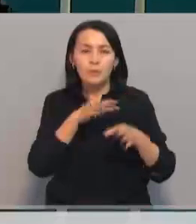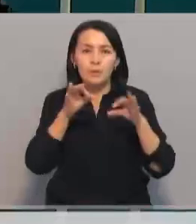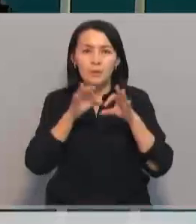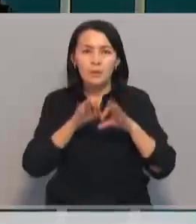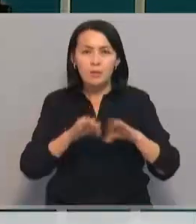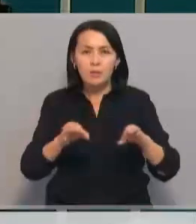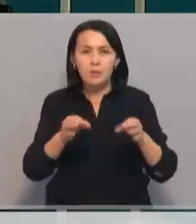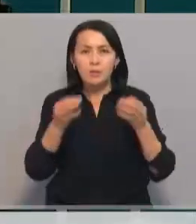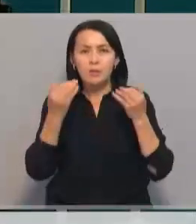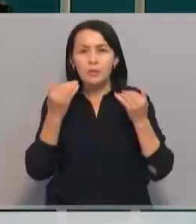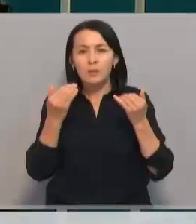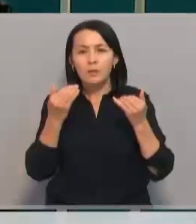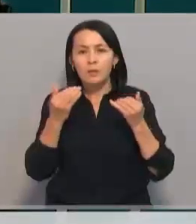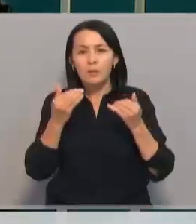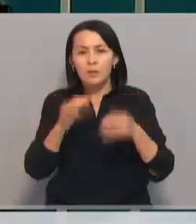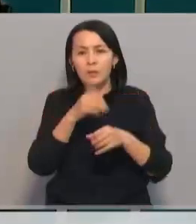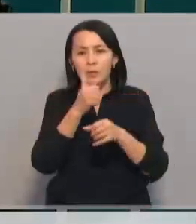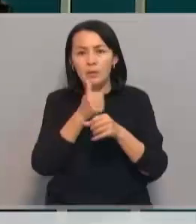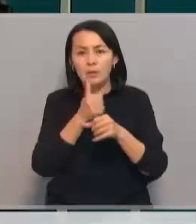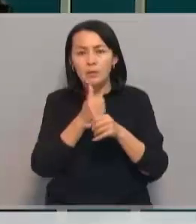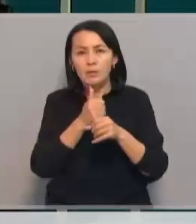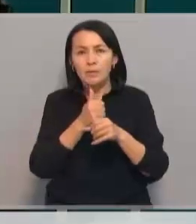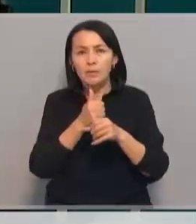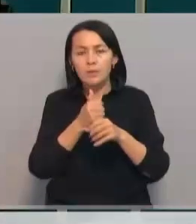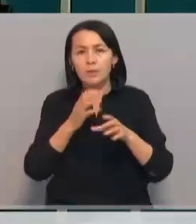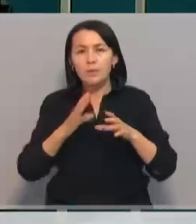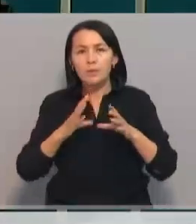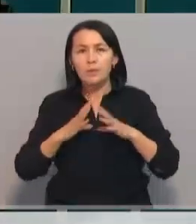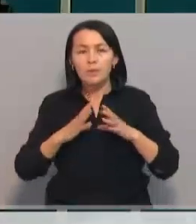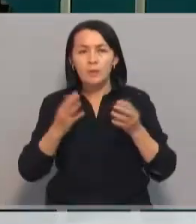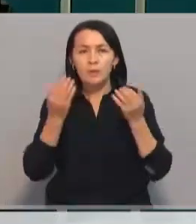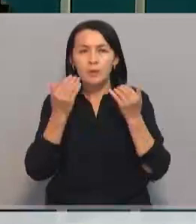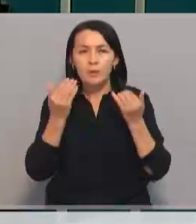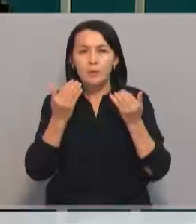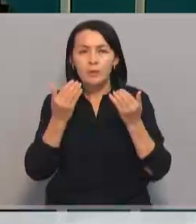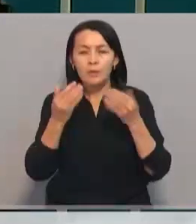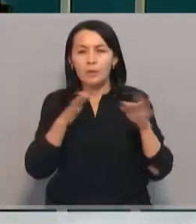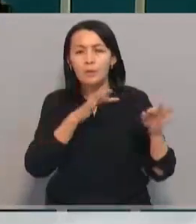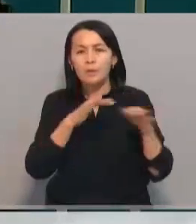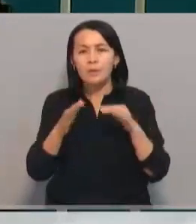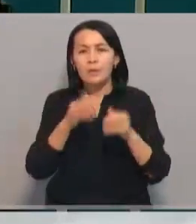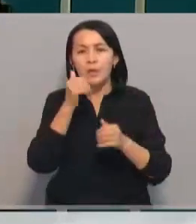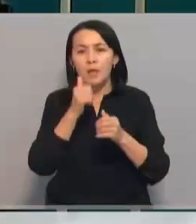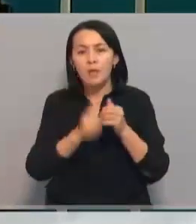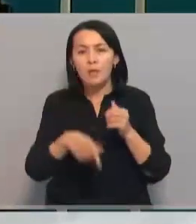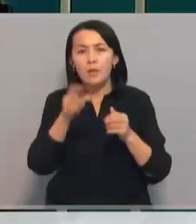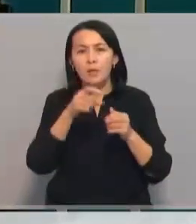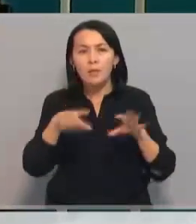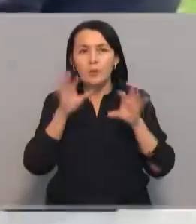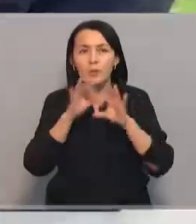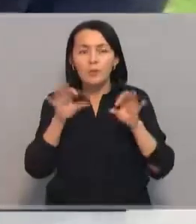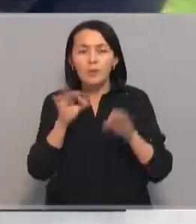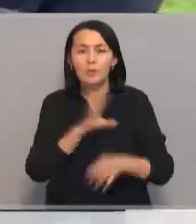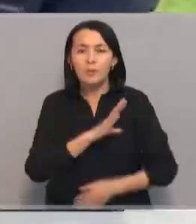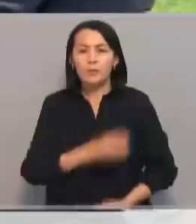Еркіндіктің, азаттықтың, бостандықтың ең басты құндылық, баға жетпес байлық екендігін бүгінгі шара біздің әр қайсымызға түсіндіргендей